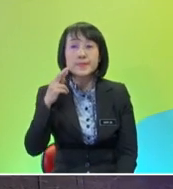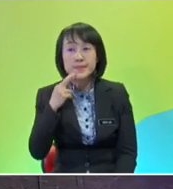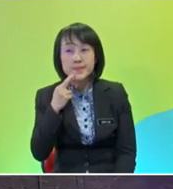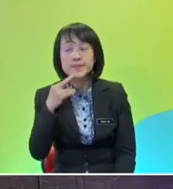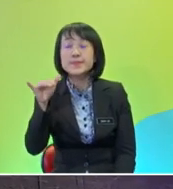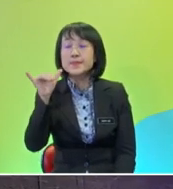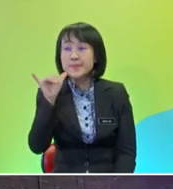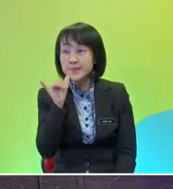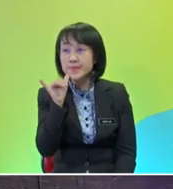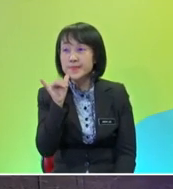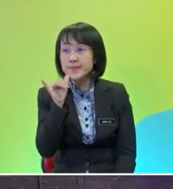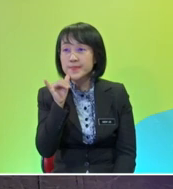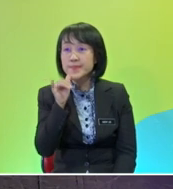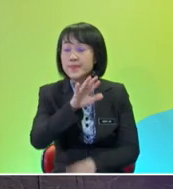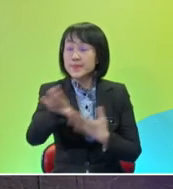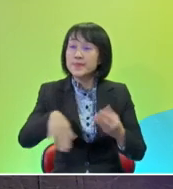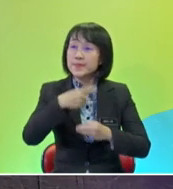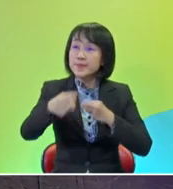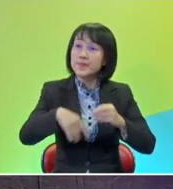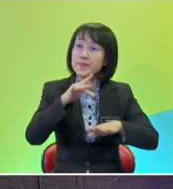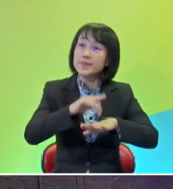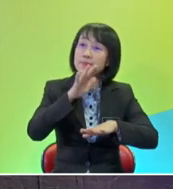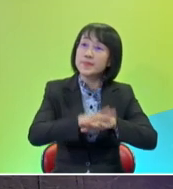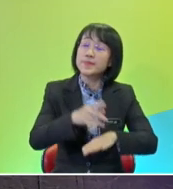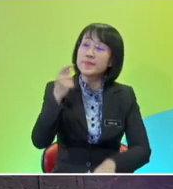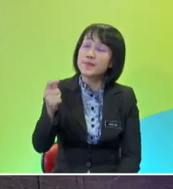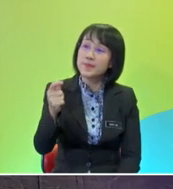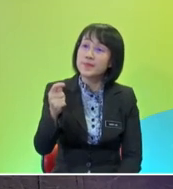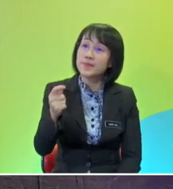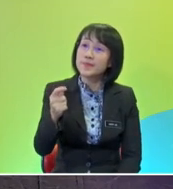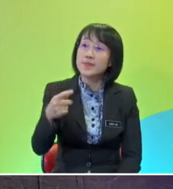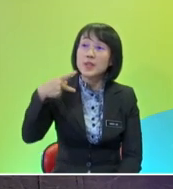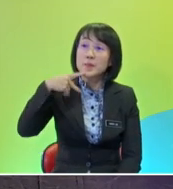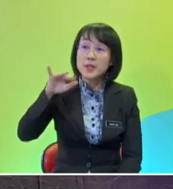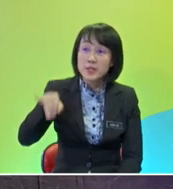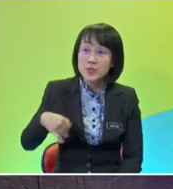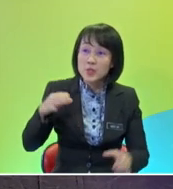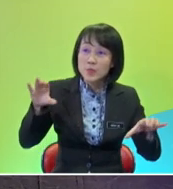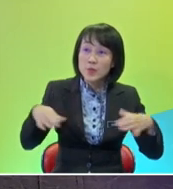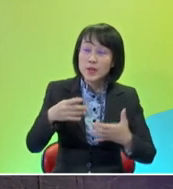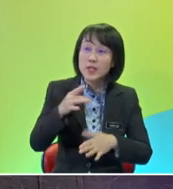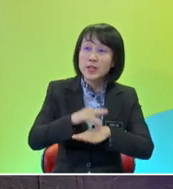ada Yashwini. Semua tentang nyamuk tiruk. Yeah. Apa kata kita dengar daripada Pejun pula? Pejun buat nyamuk apa?